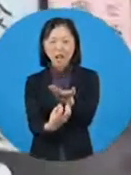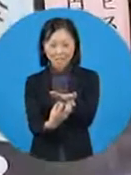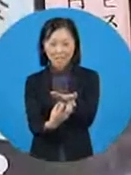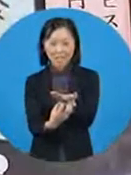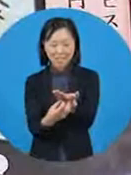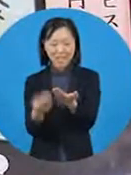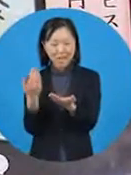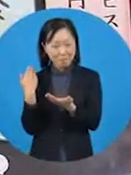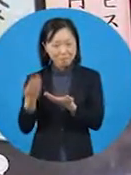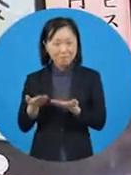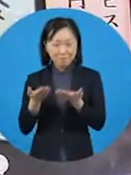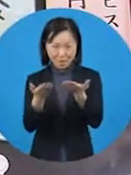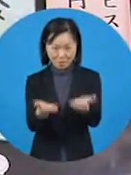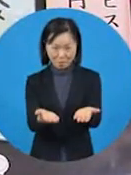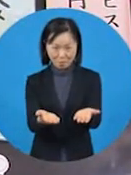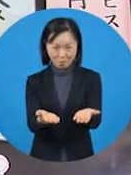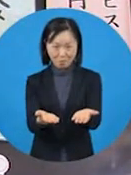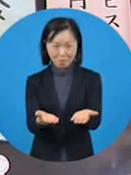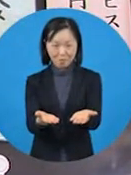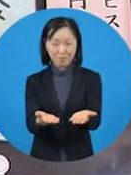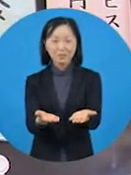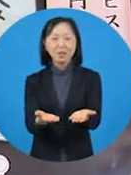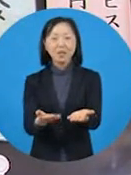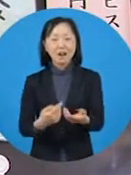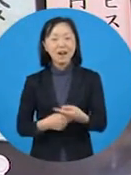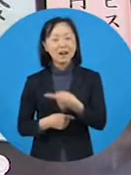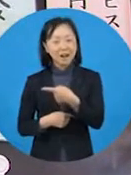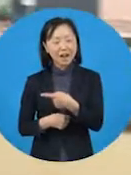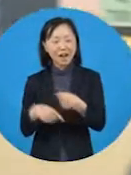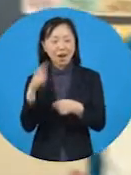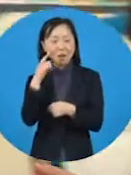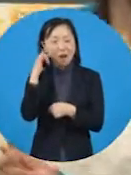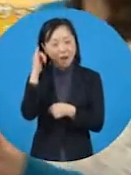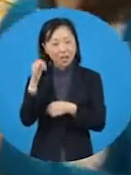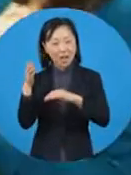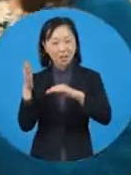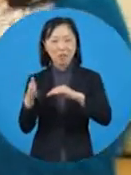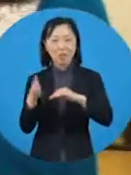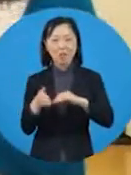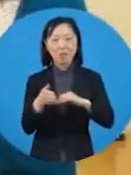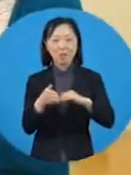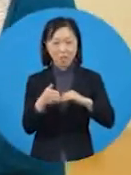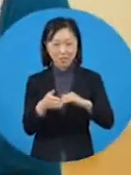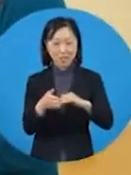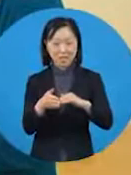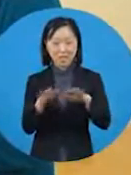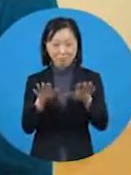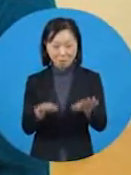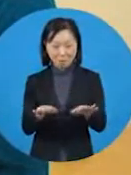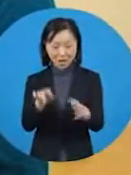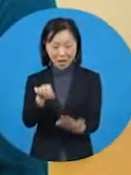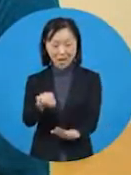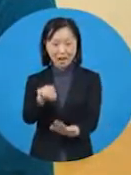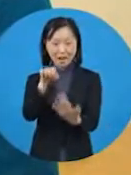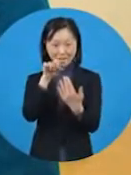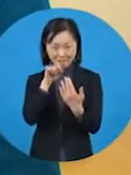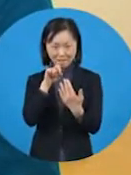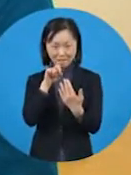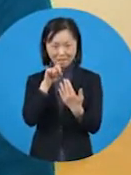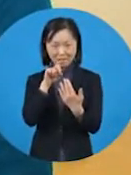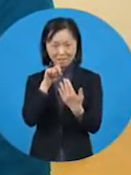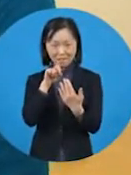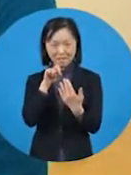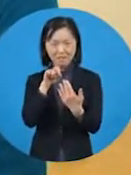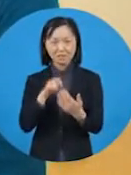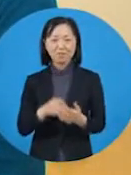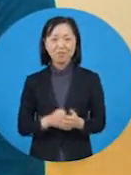りまして、昔から提供しております。 芋ぺったんっていう昔からのお母さんの味を今回折り飯に